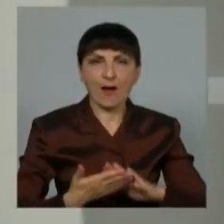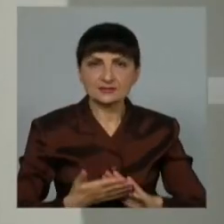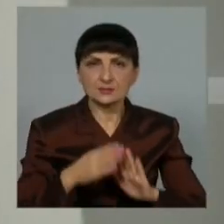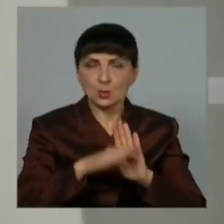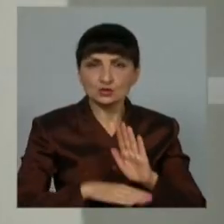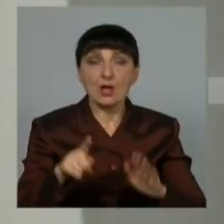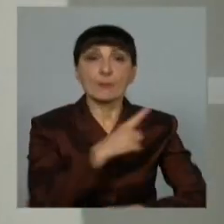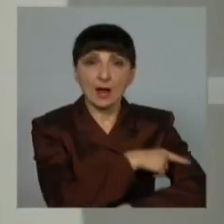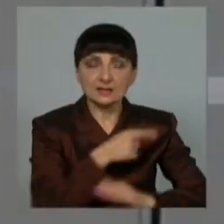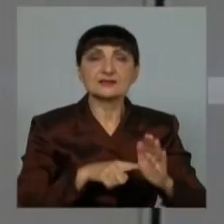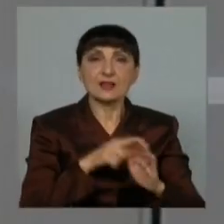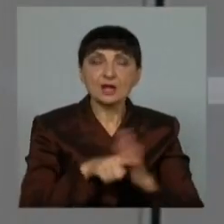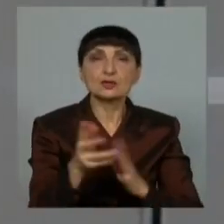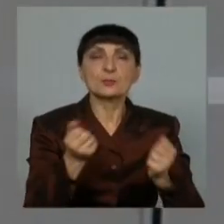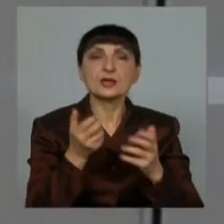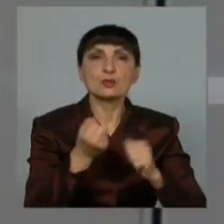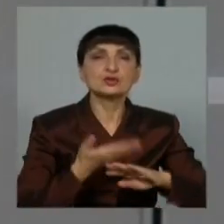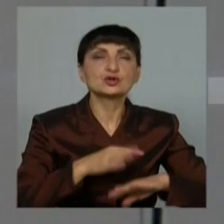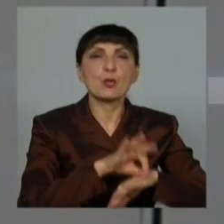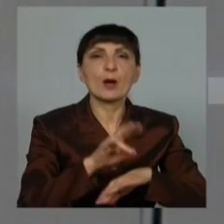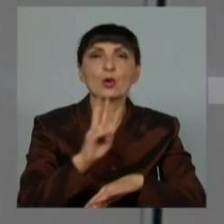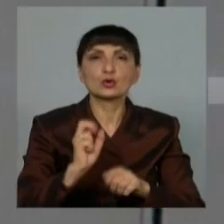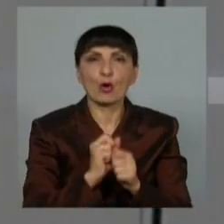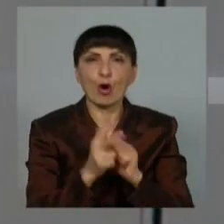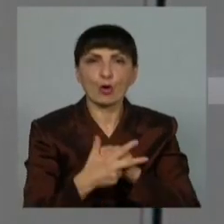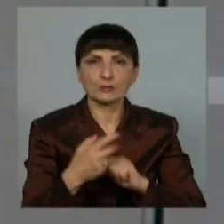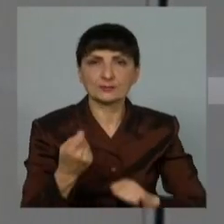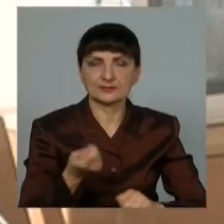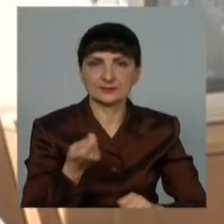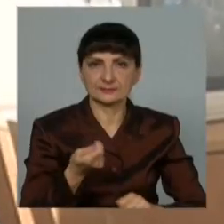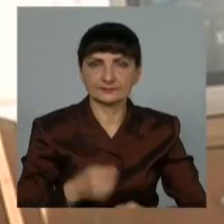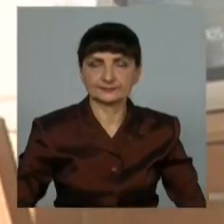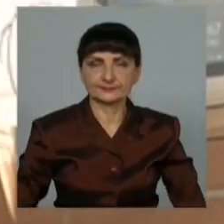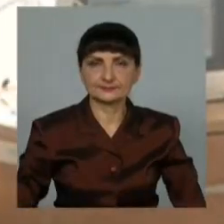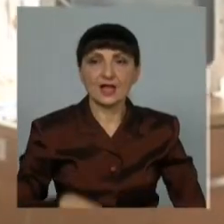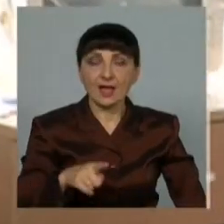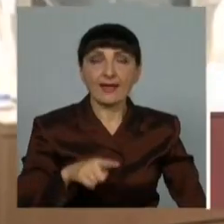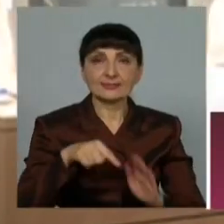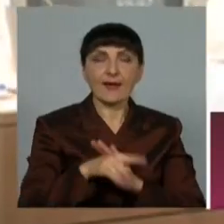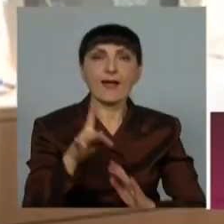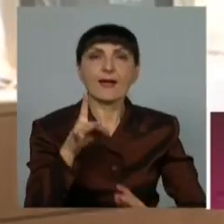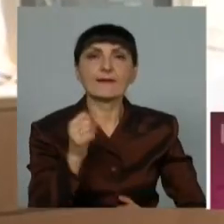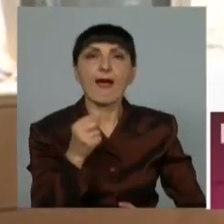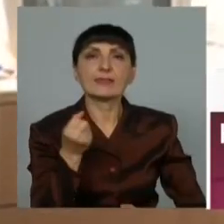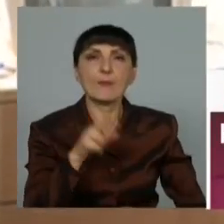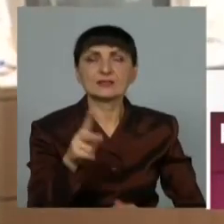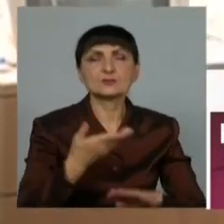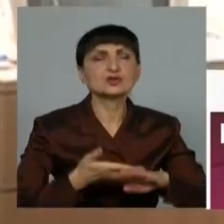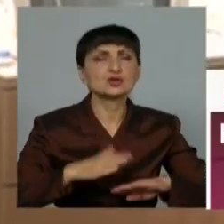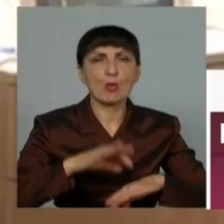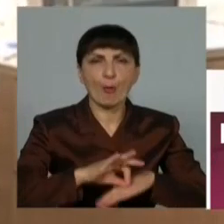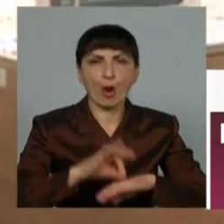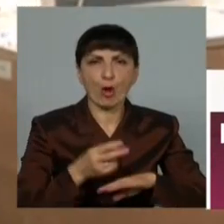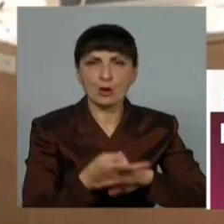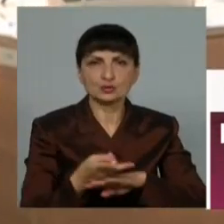в медучреждении начали прием тяжелобольных пациентов с COVID-19. Это отделение реанимации, где лечат тяжелобольных. Вход